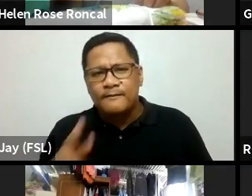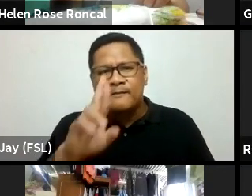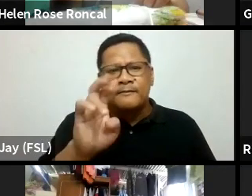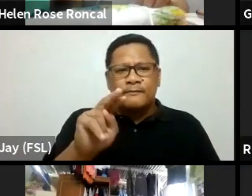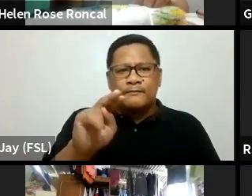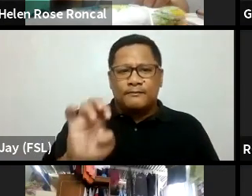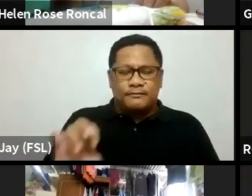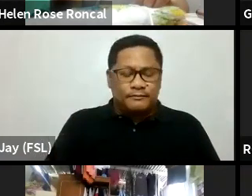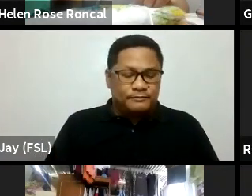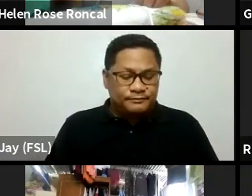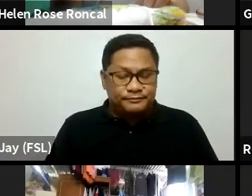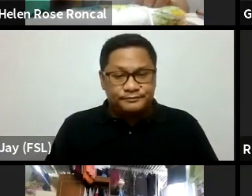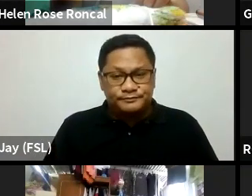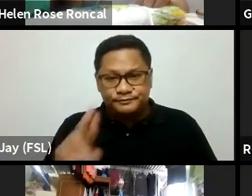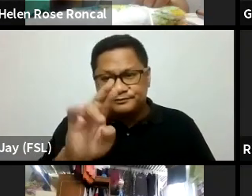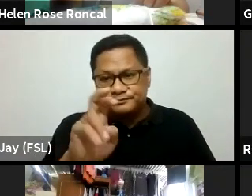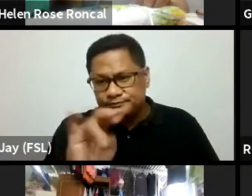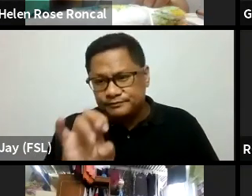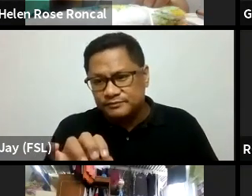Rene, ikaw, kumusta?